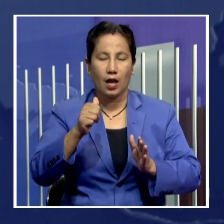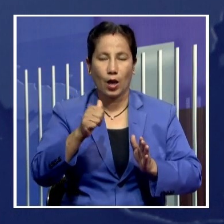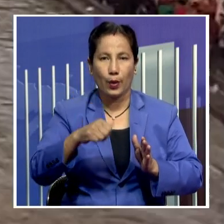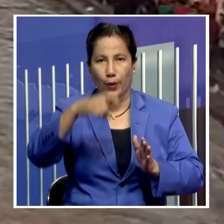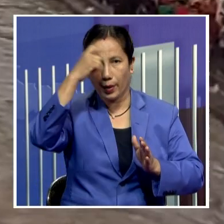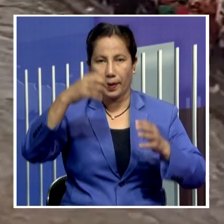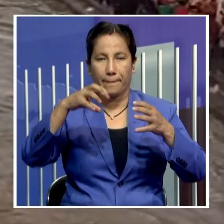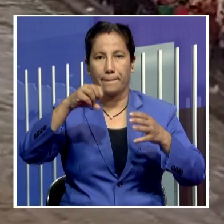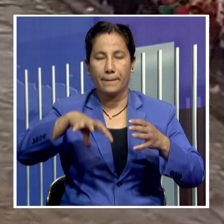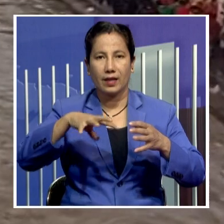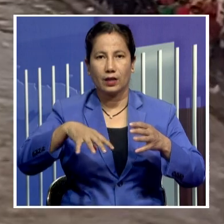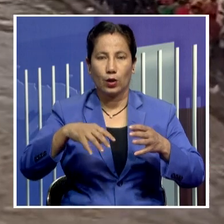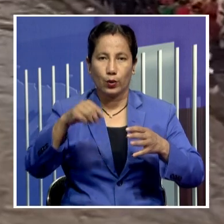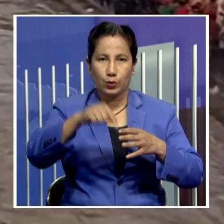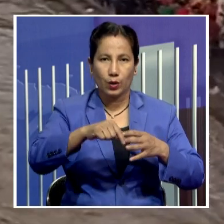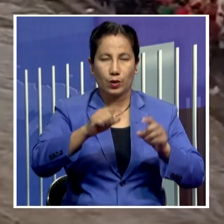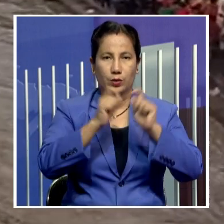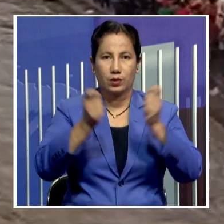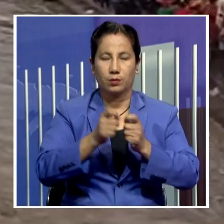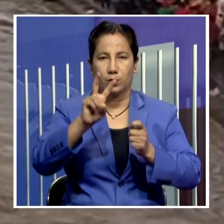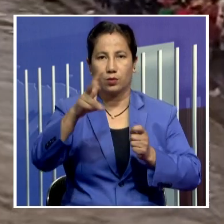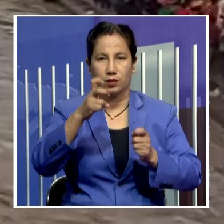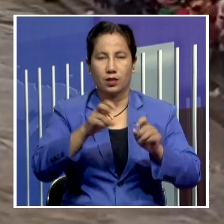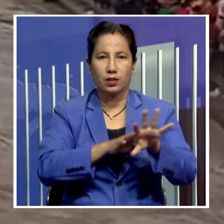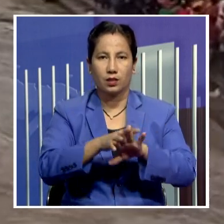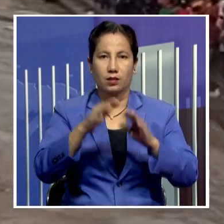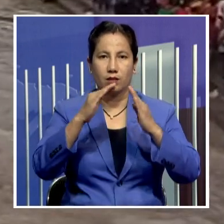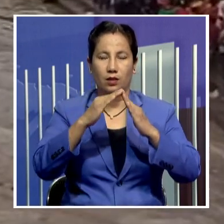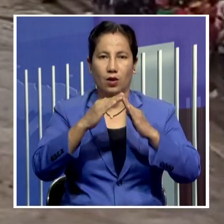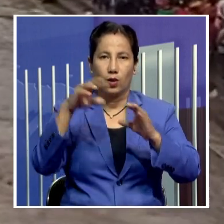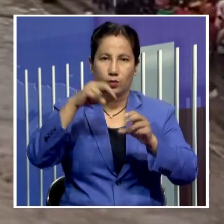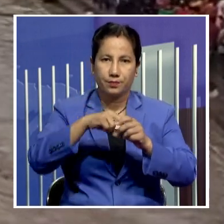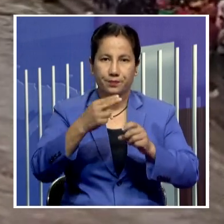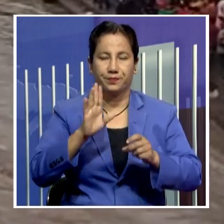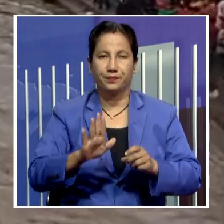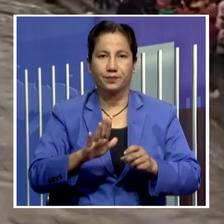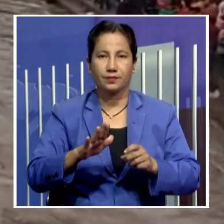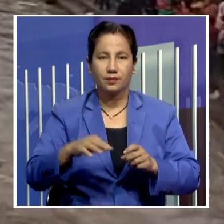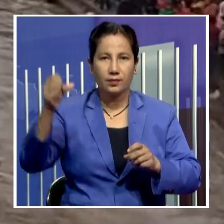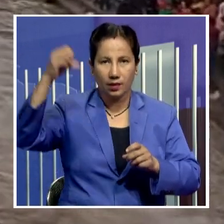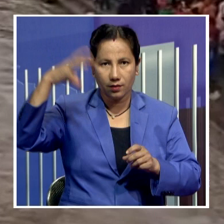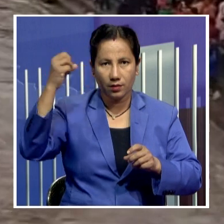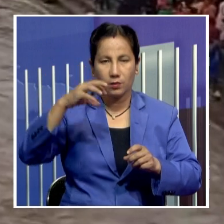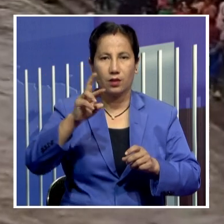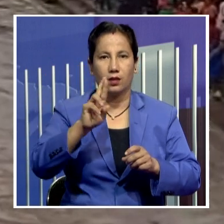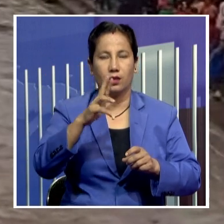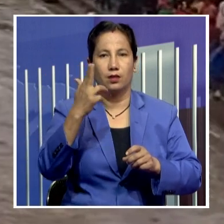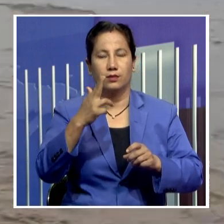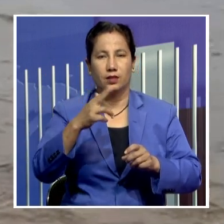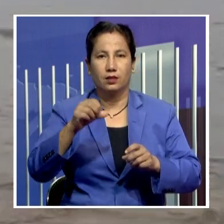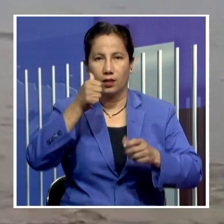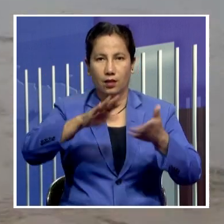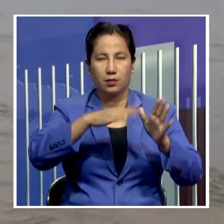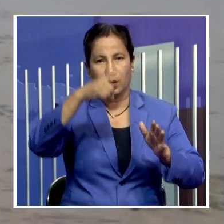बाँकेको तल्लो तटीय क्षेत्रका करिब 200 बढी घर डुबानमा परेका छन्। अविरल वर्षापछि राप्ती नदीमा आएको